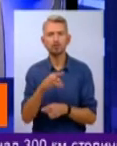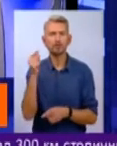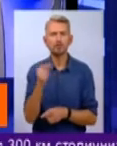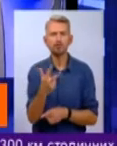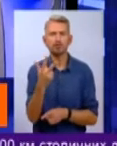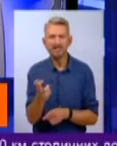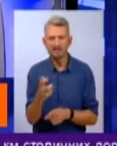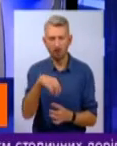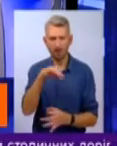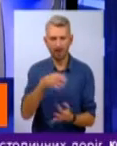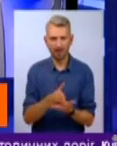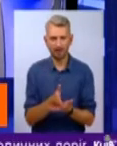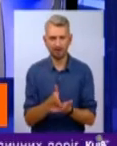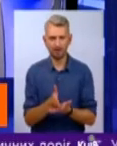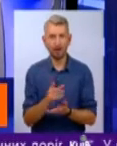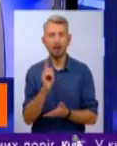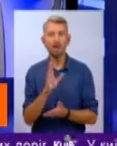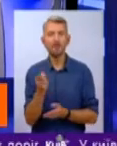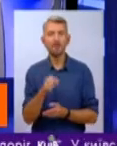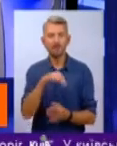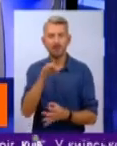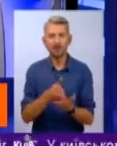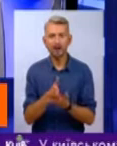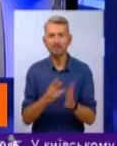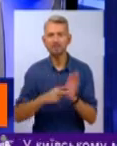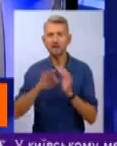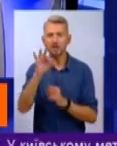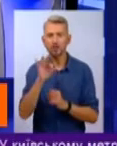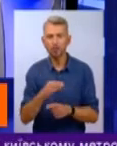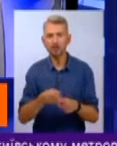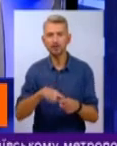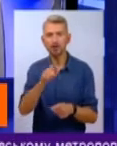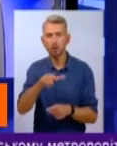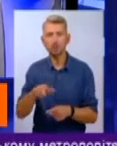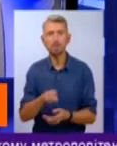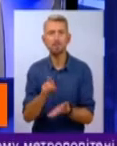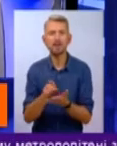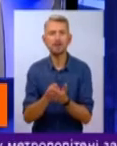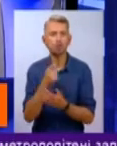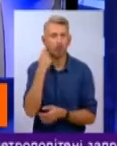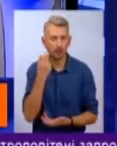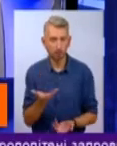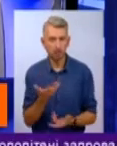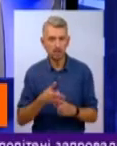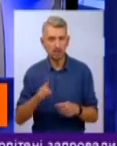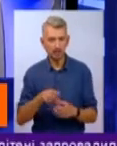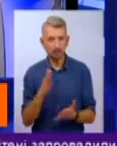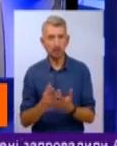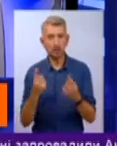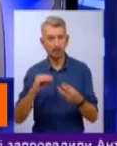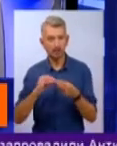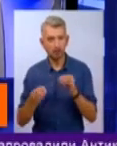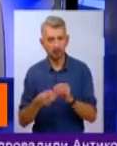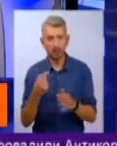1300 вакансій. Але в тих вакансіях 70% – це люди пенсійного віку. І це є велика